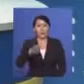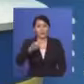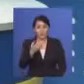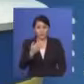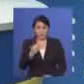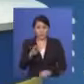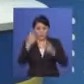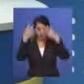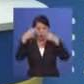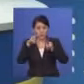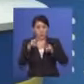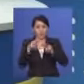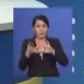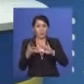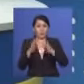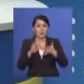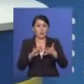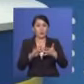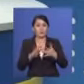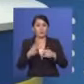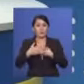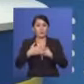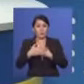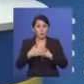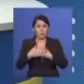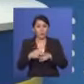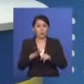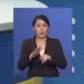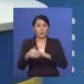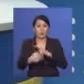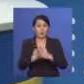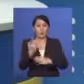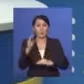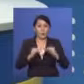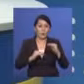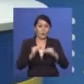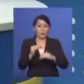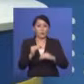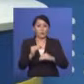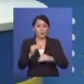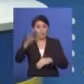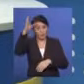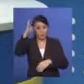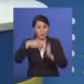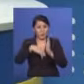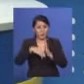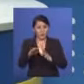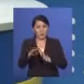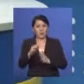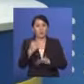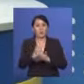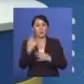Қозыбаев университетінде сандық бейне студияның ашылуы өтті. Мұнда орнатылған жаңа құрылғылар оқу үрдісін жақсартуға